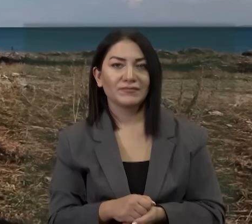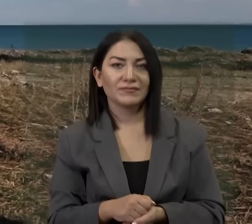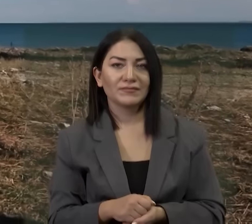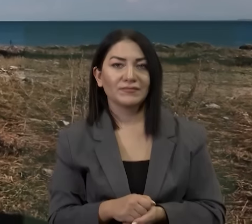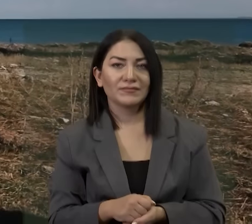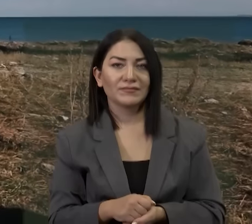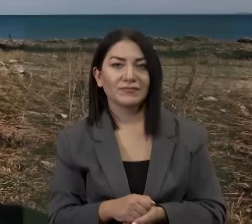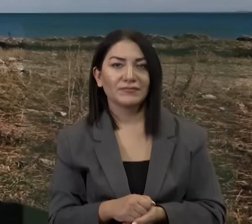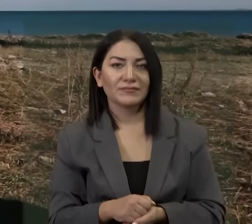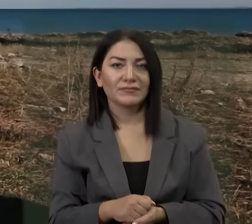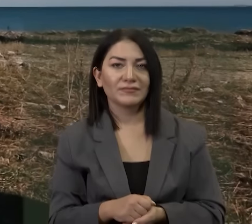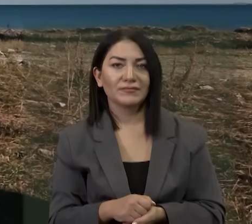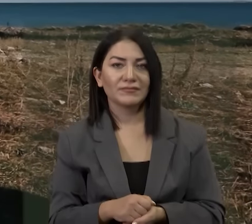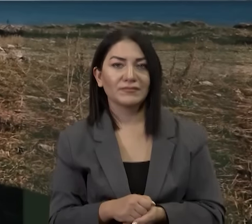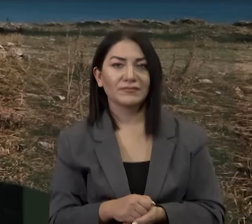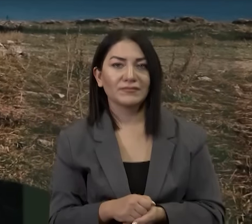Օգնես Արմենը։